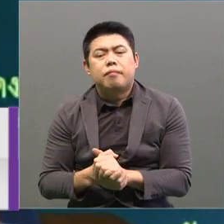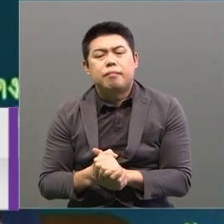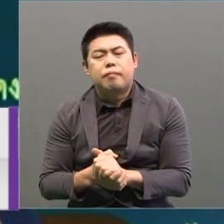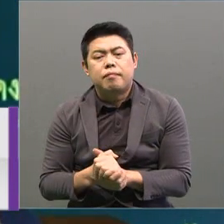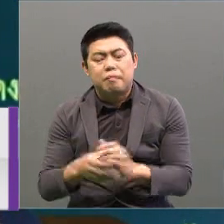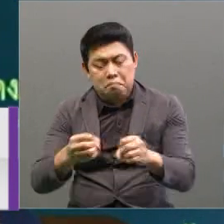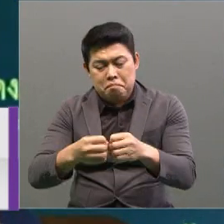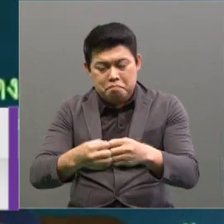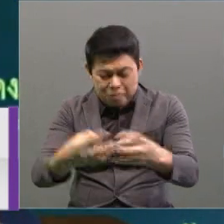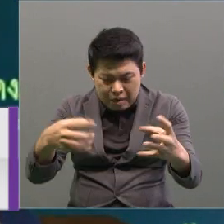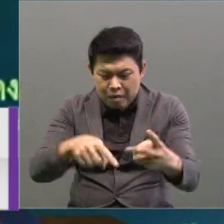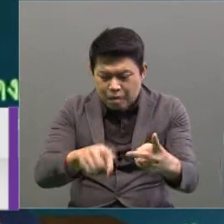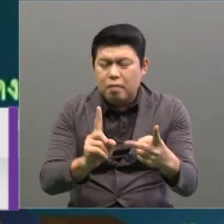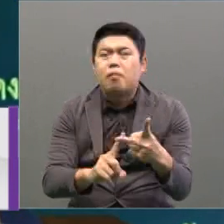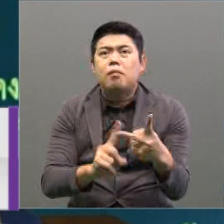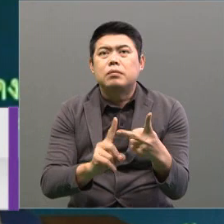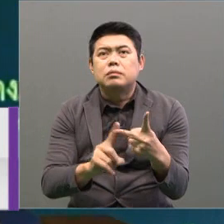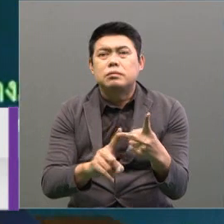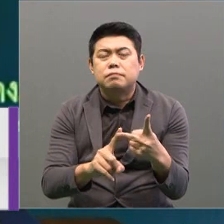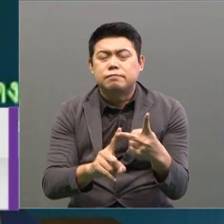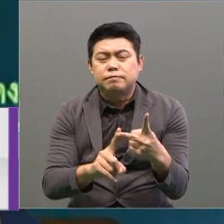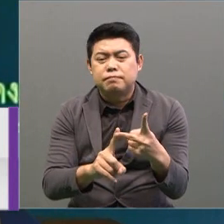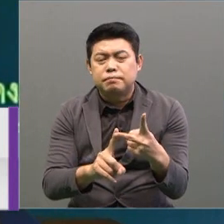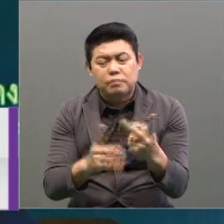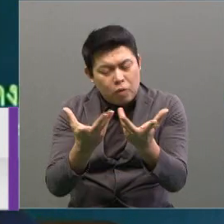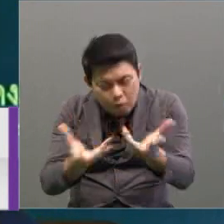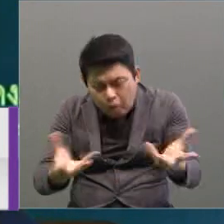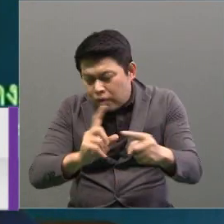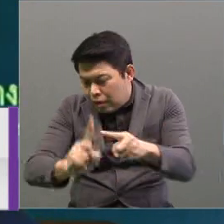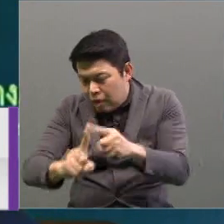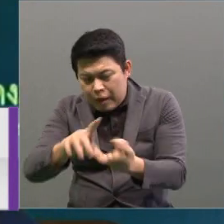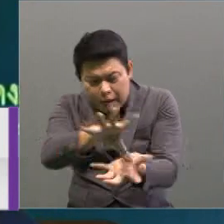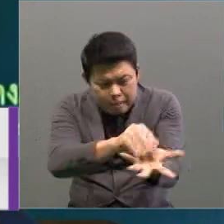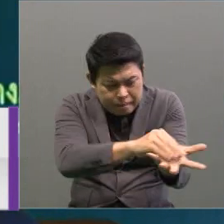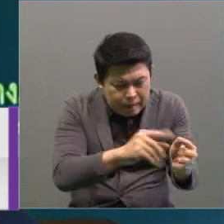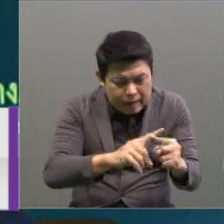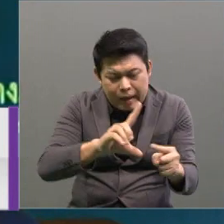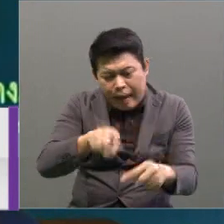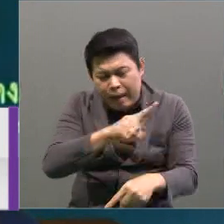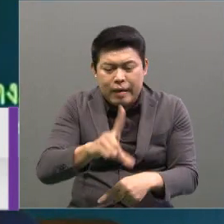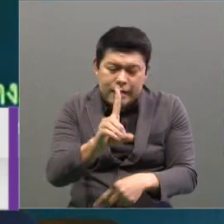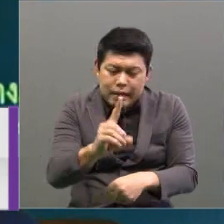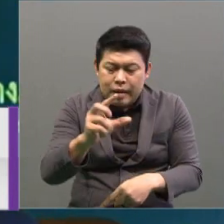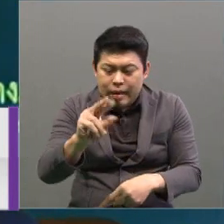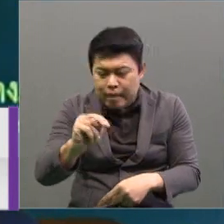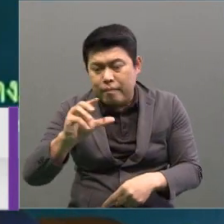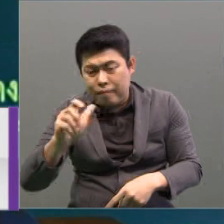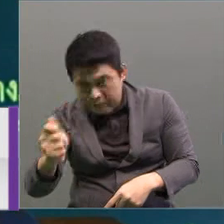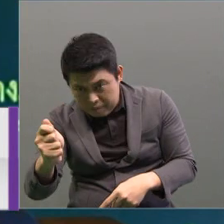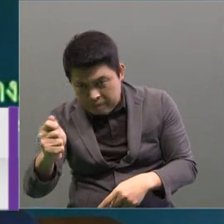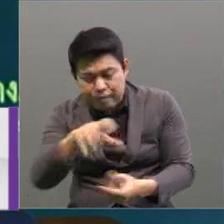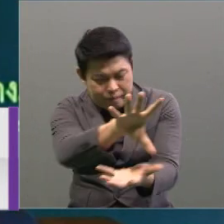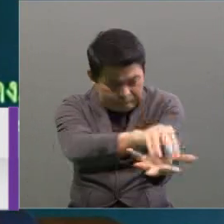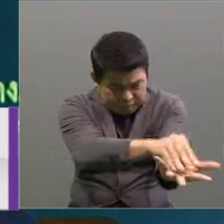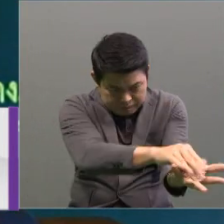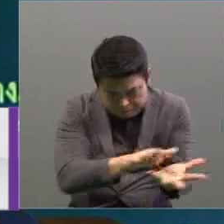วัตถุระเบิดหรือแม้แต่กระทั่งสิ่งต่างๆที่เกิดขึ้น DNA เหล่านี้นะครับซึ่งจะต้องรวบรวมแล้วก็นำ